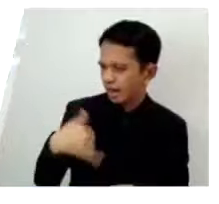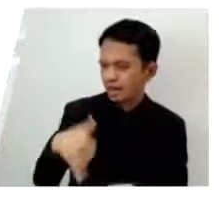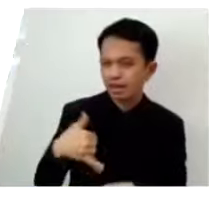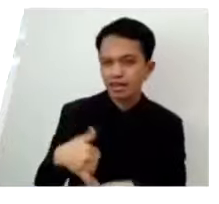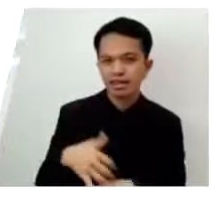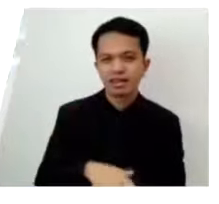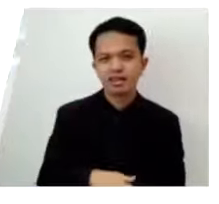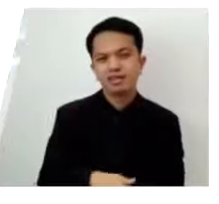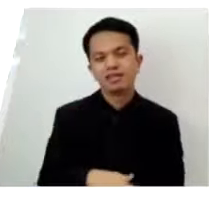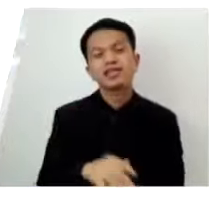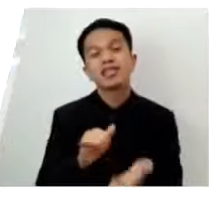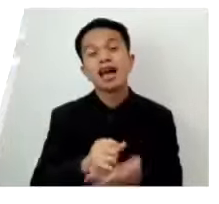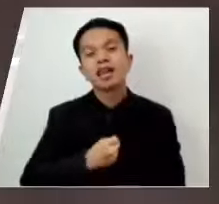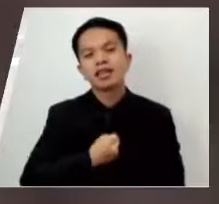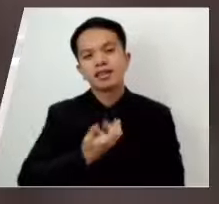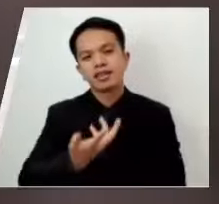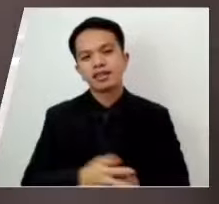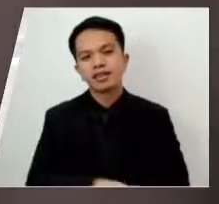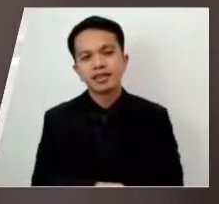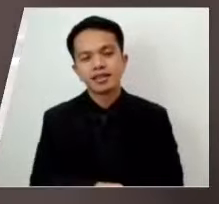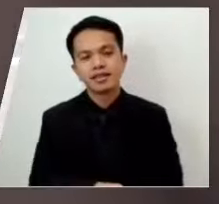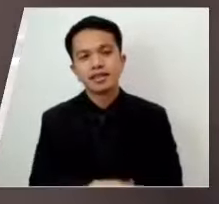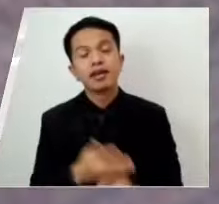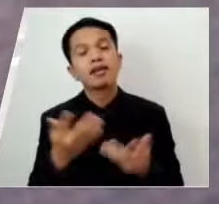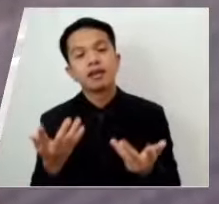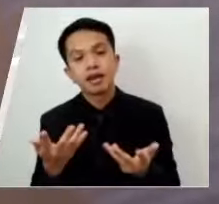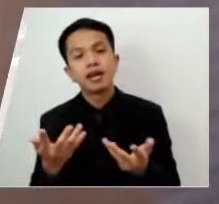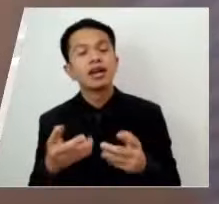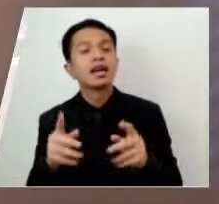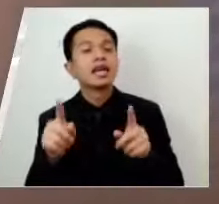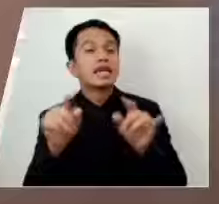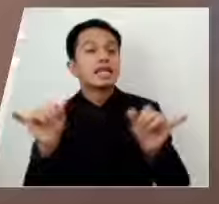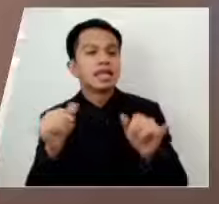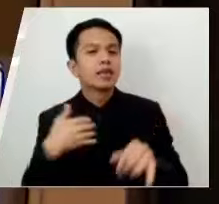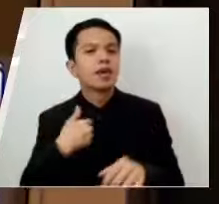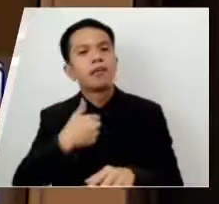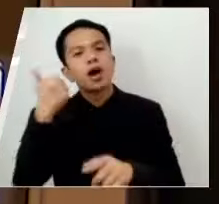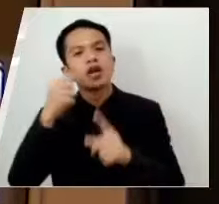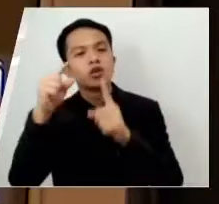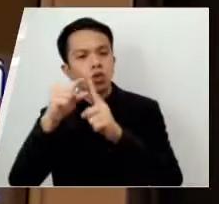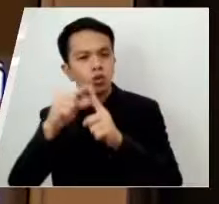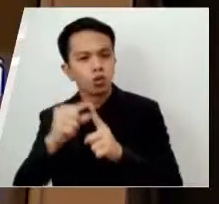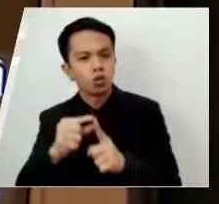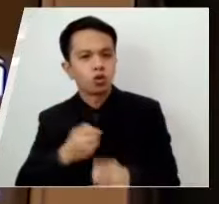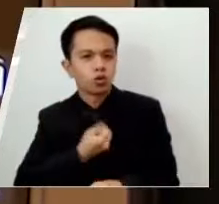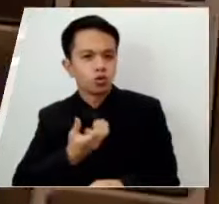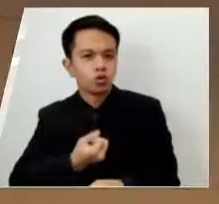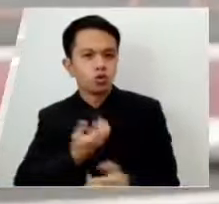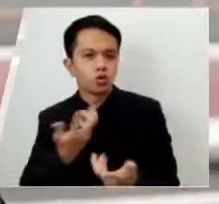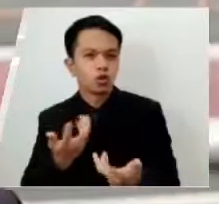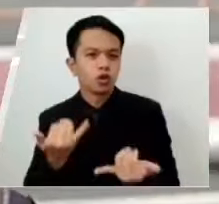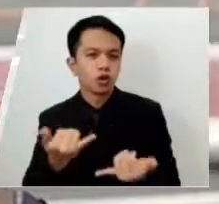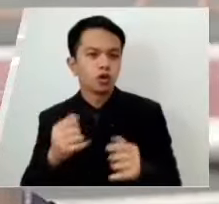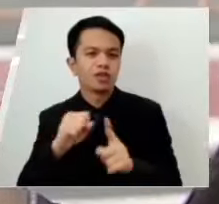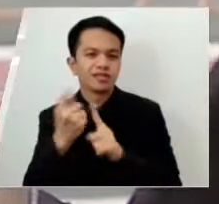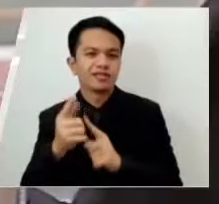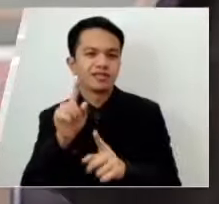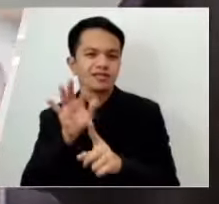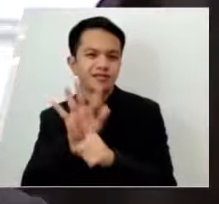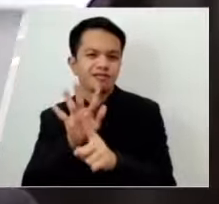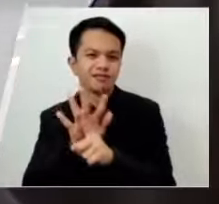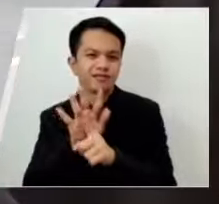Ganon. Yun naman pala. Pero bukod dyan, marami pang ibang mga salita o expression ang trending ngayon sa social media.